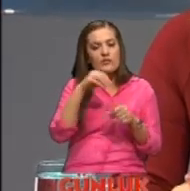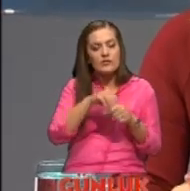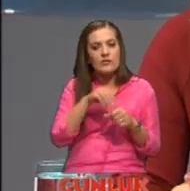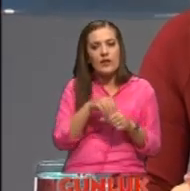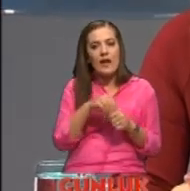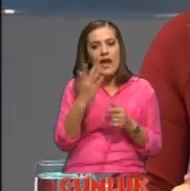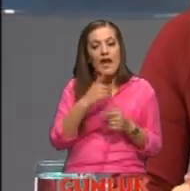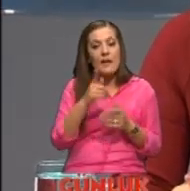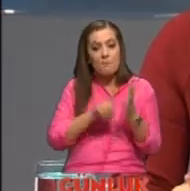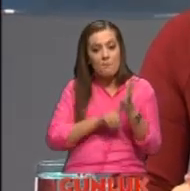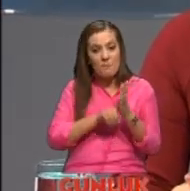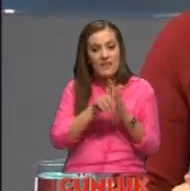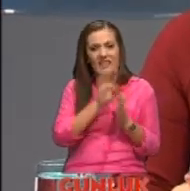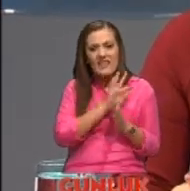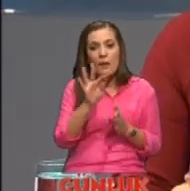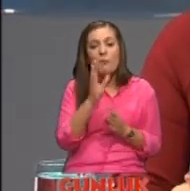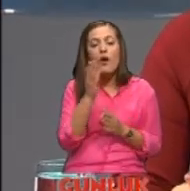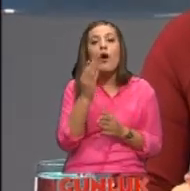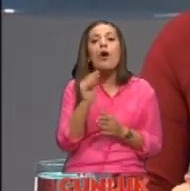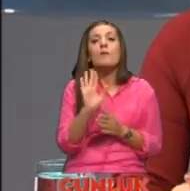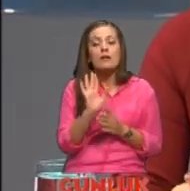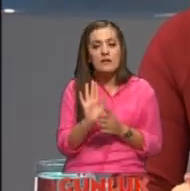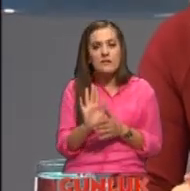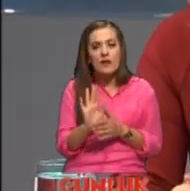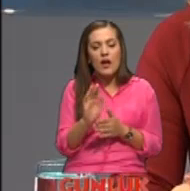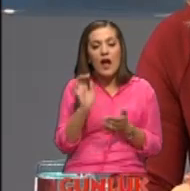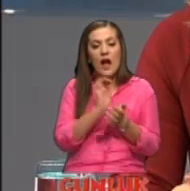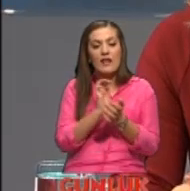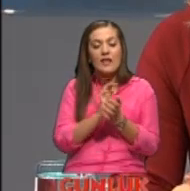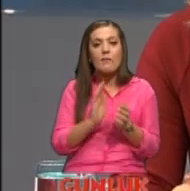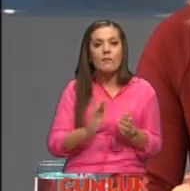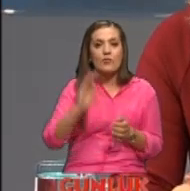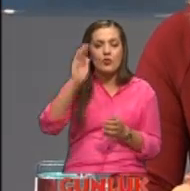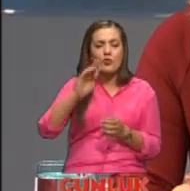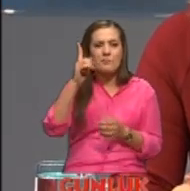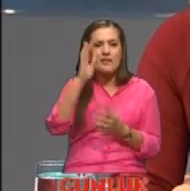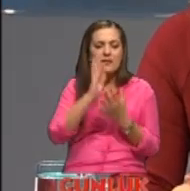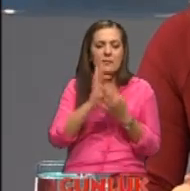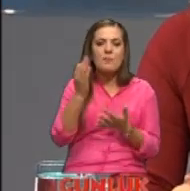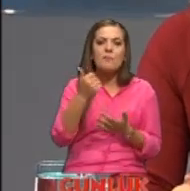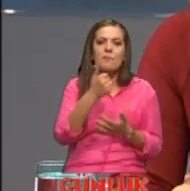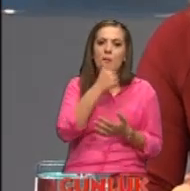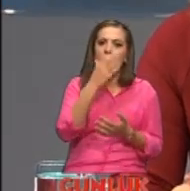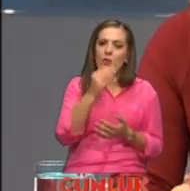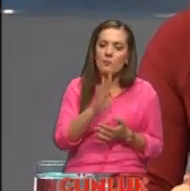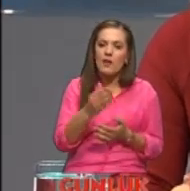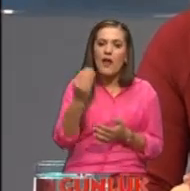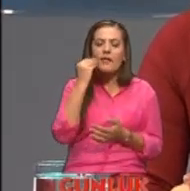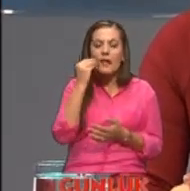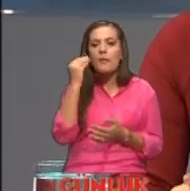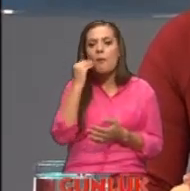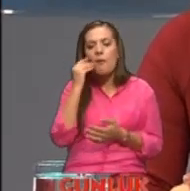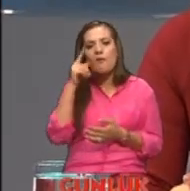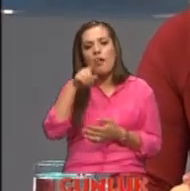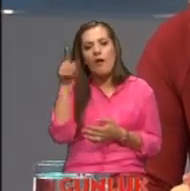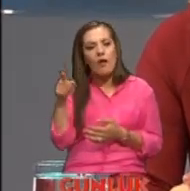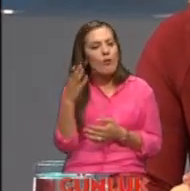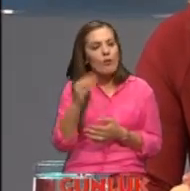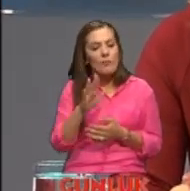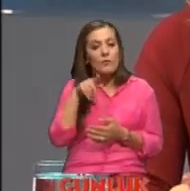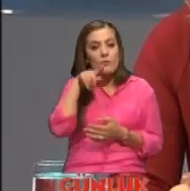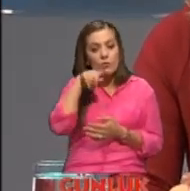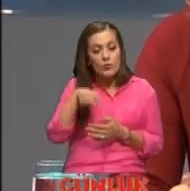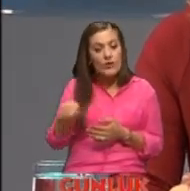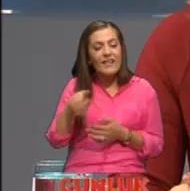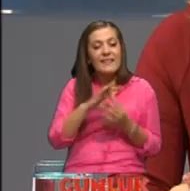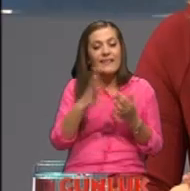eğer başarıyı daha tam yakalayamadıysak, aile büyüklerinden birisi, işte baba olabilir, anneanne, babaanne olabilir,